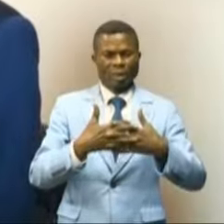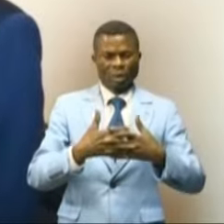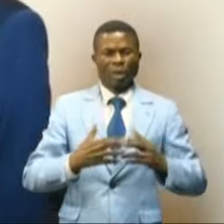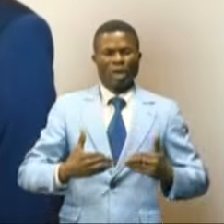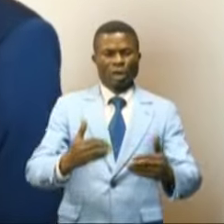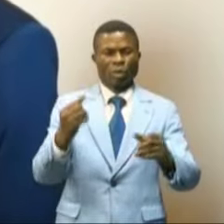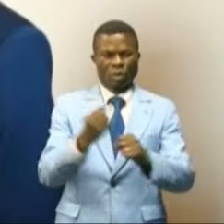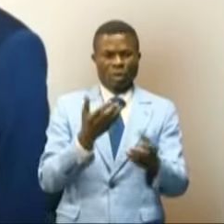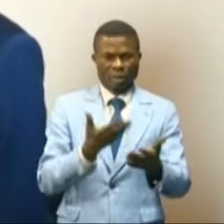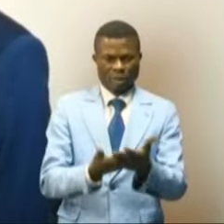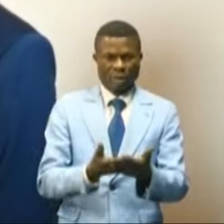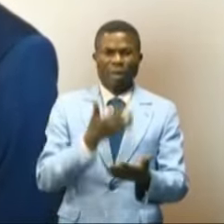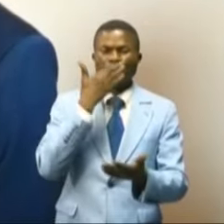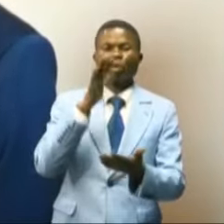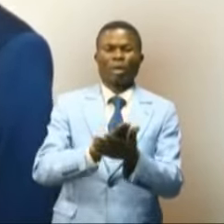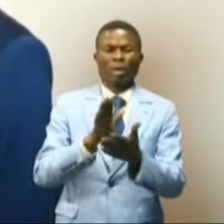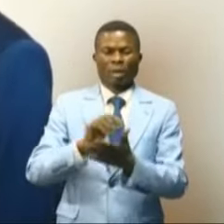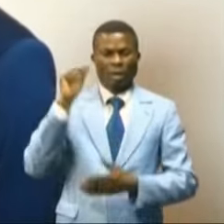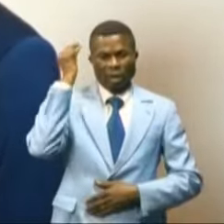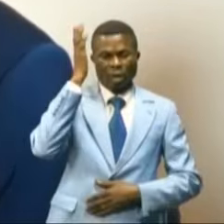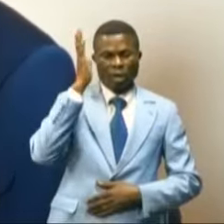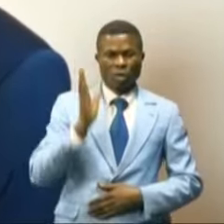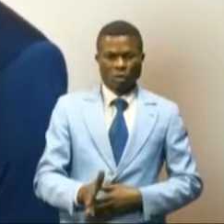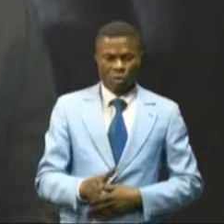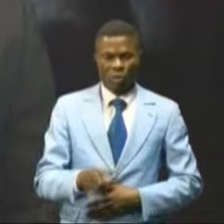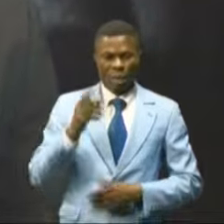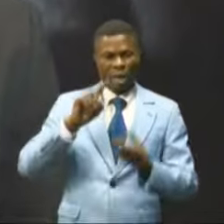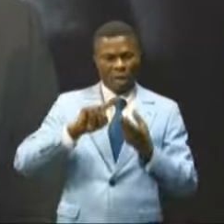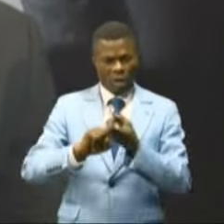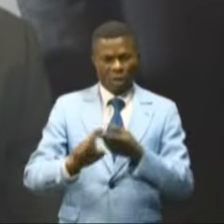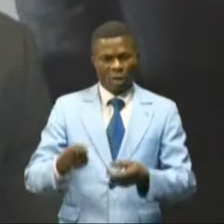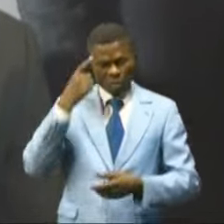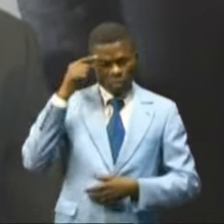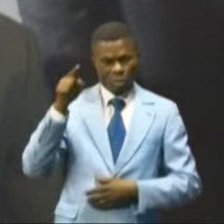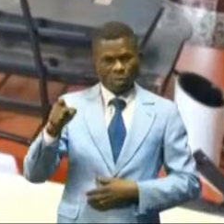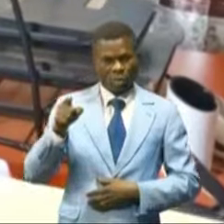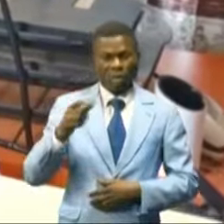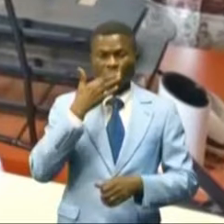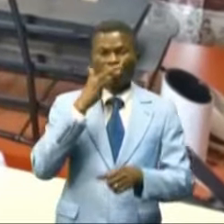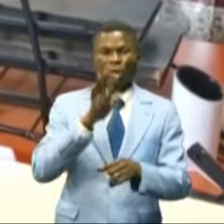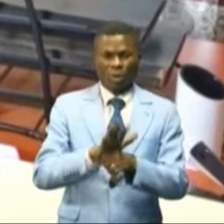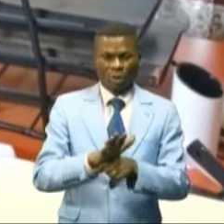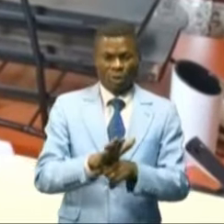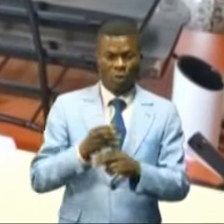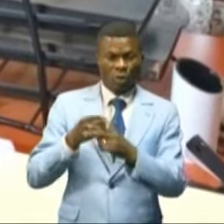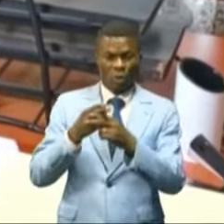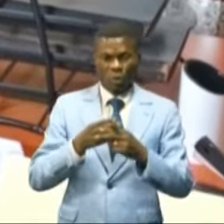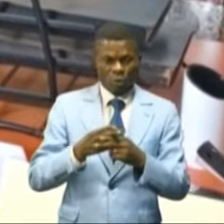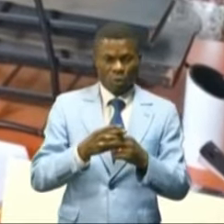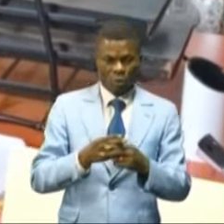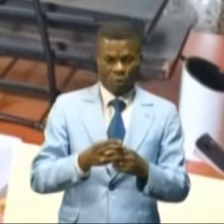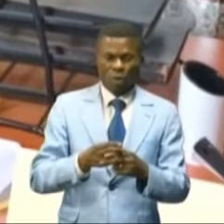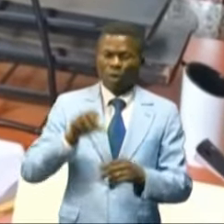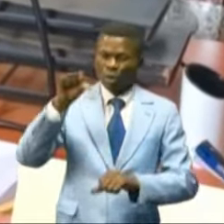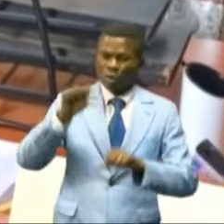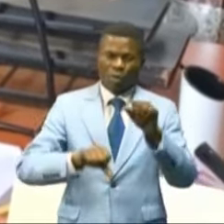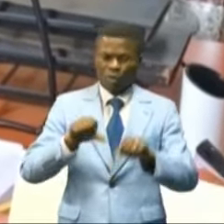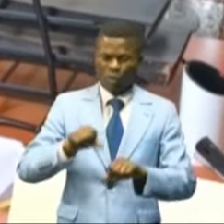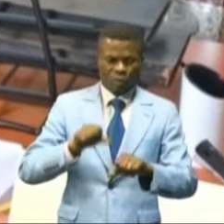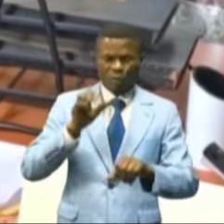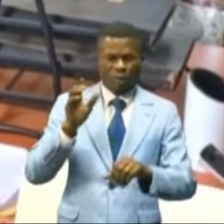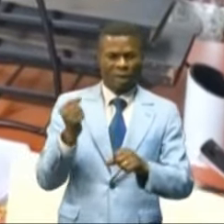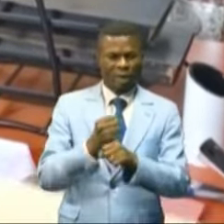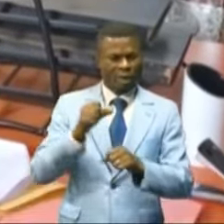Fidel Kaoumba a remercié le gouverneur Willy Bitusila pour la confiance placée en lui. Il a promis de veiller à ce qu'aucune forme de tracasserie ne soit tolérée